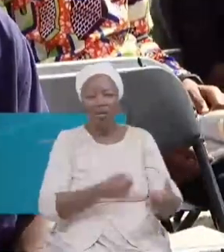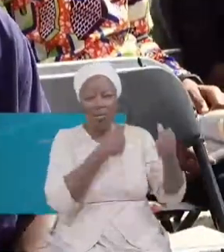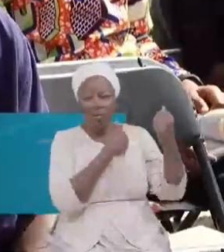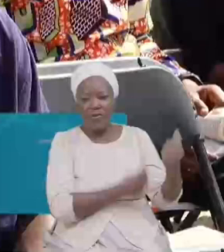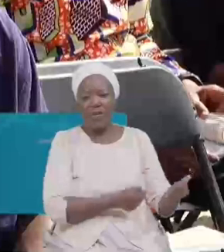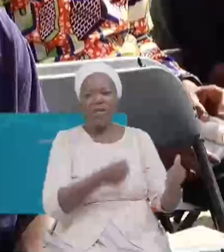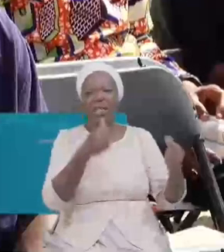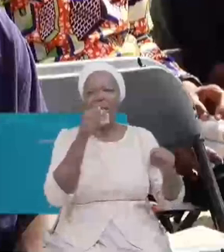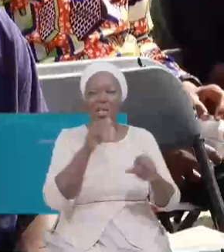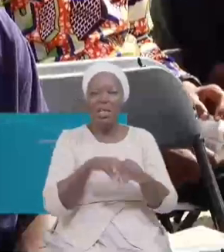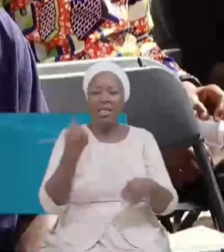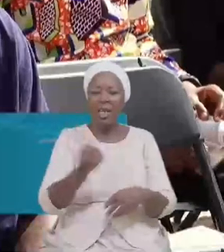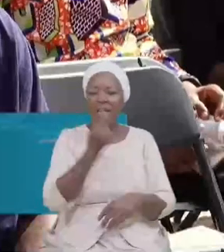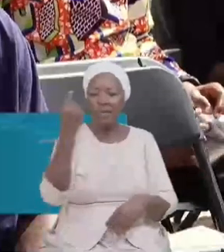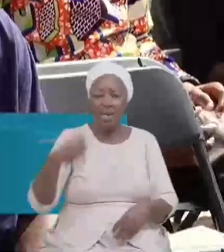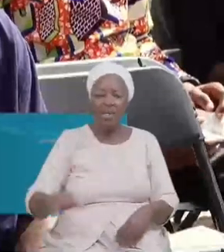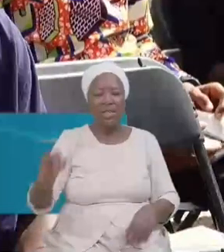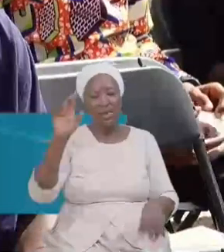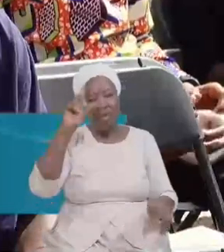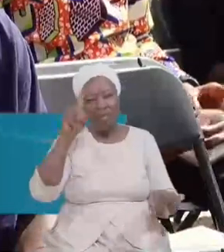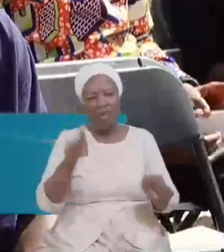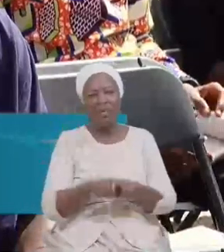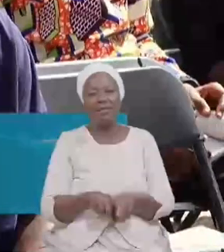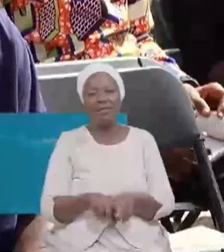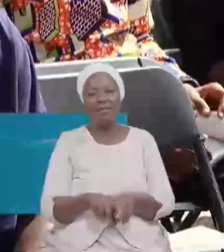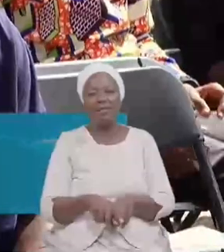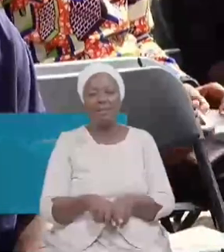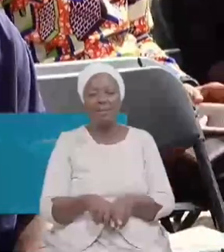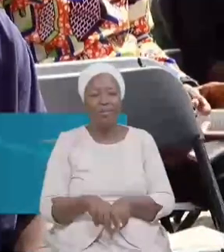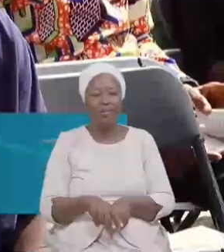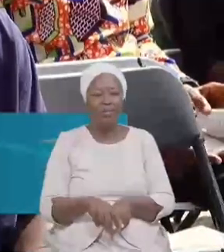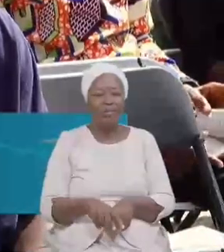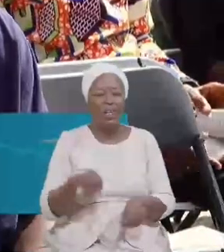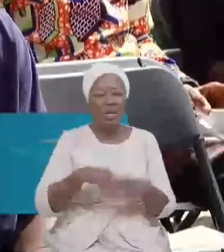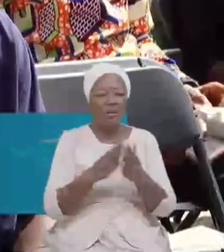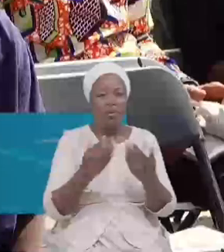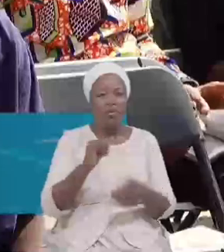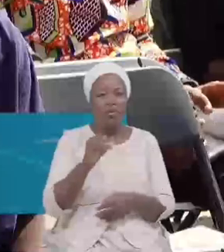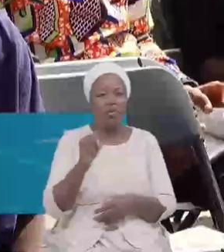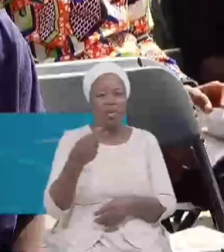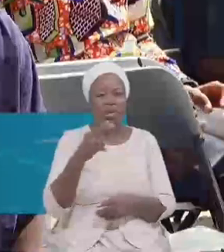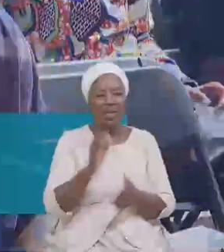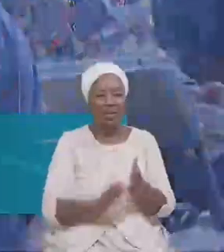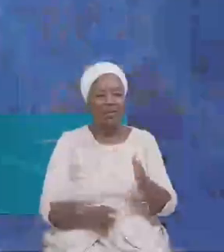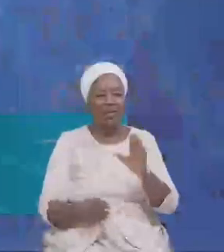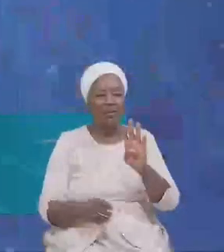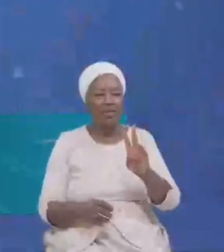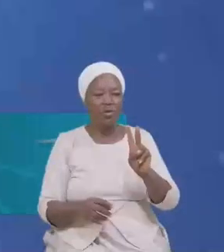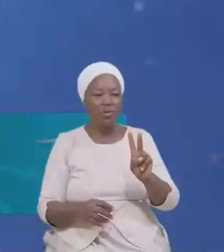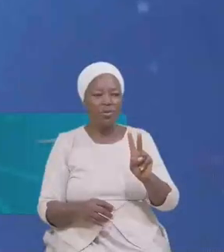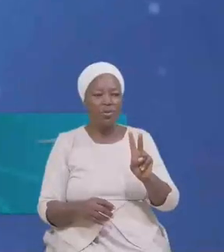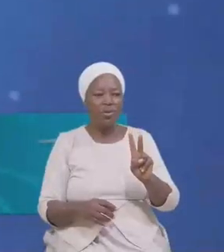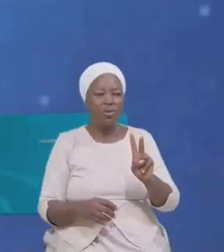en l'alliance éternelle. Voyons Ésaïe au chapitre 42. Lisons